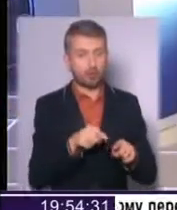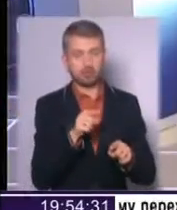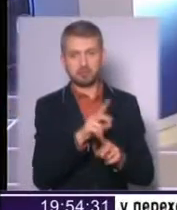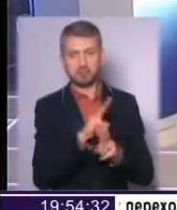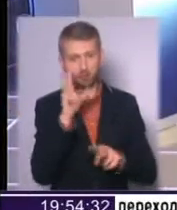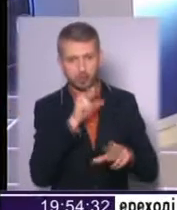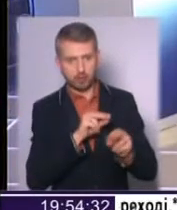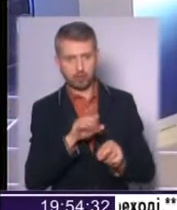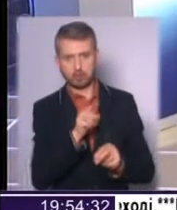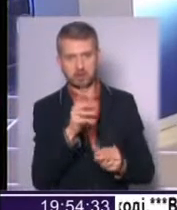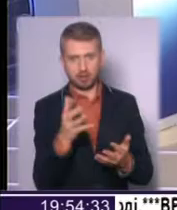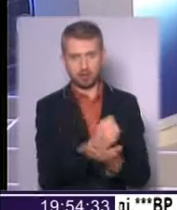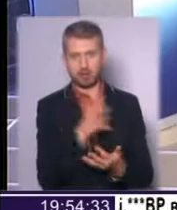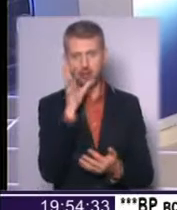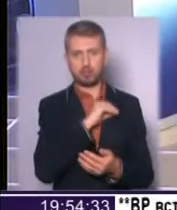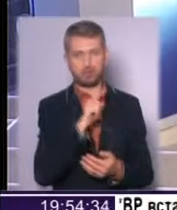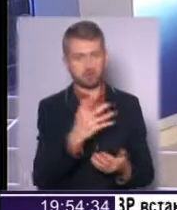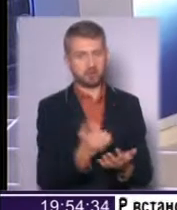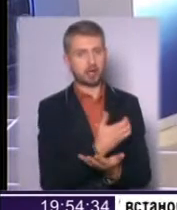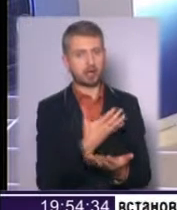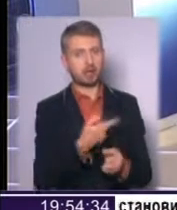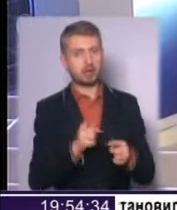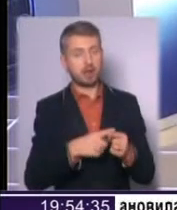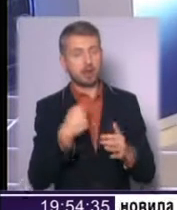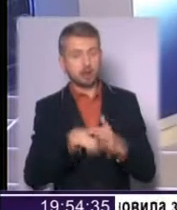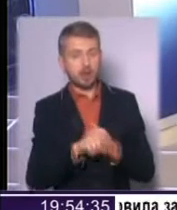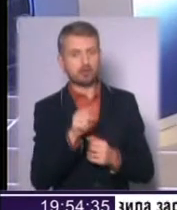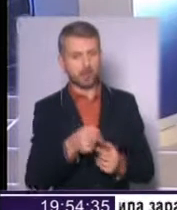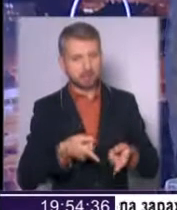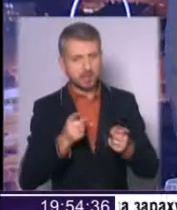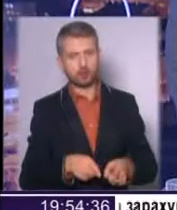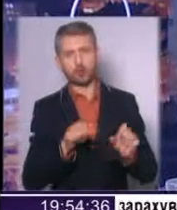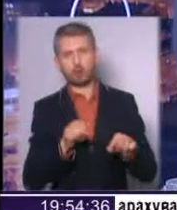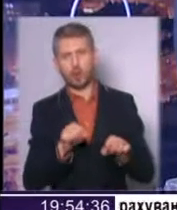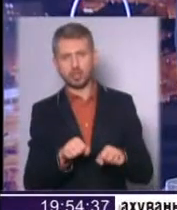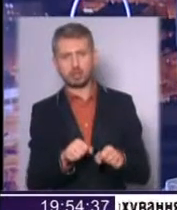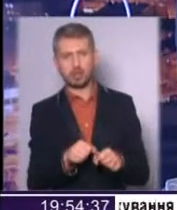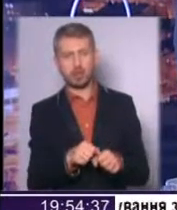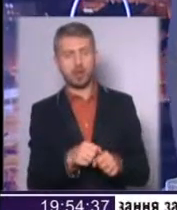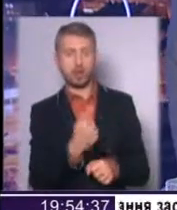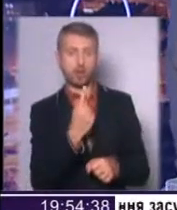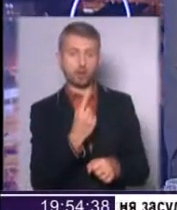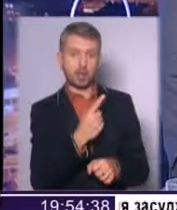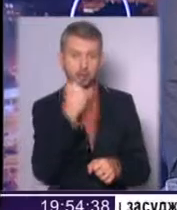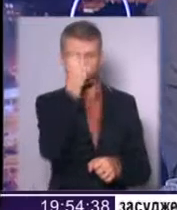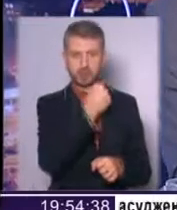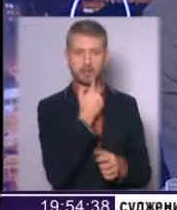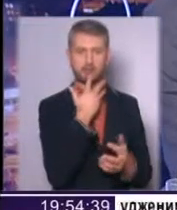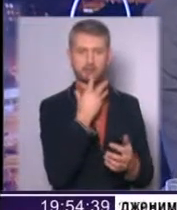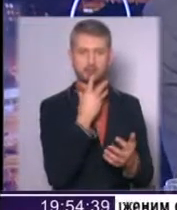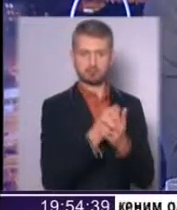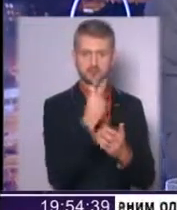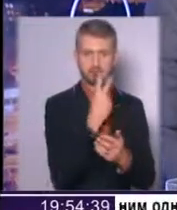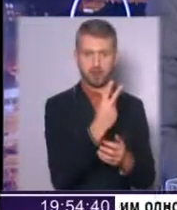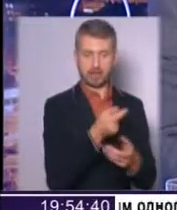парламент ухвалив в другому читанні, він все ж таки вніс свої позитивні корективи і дає можливість формуватися дійсно там